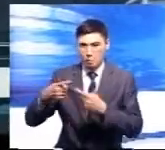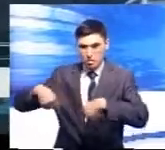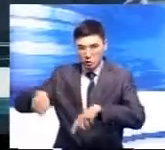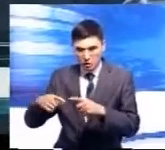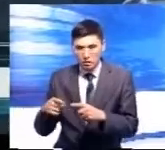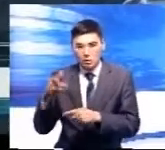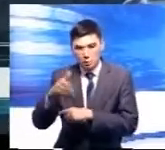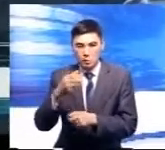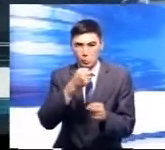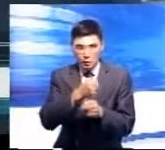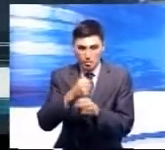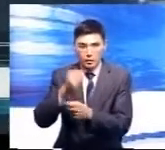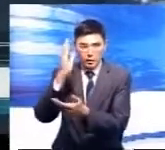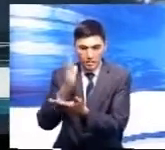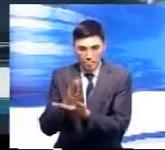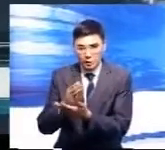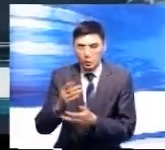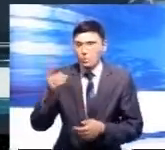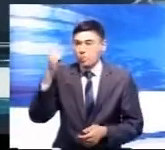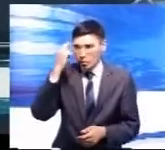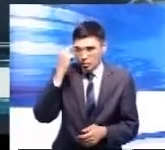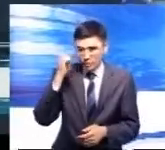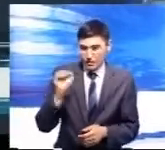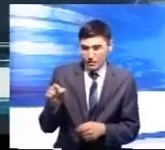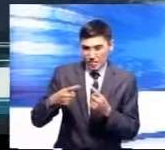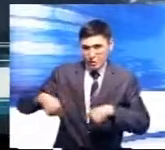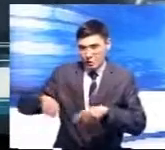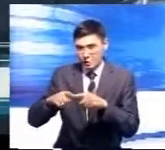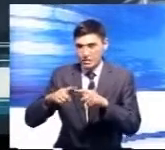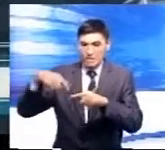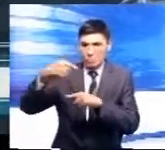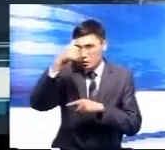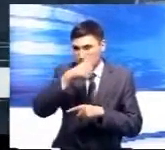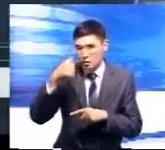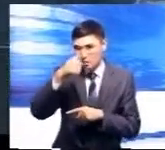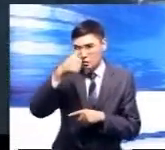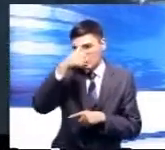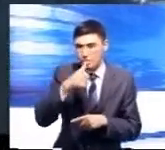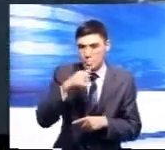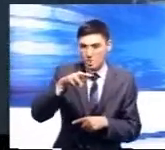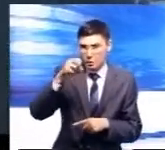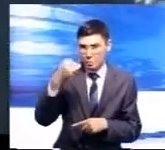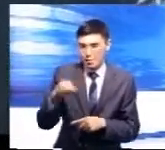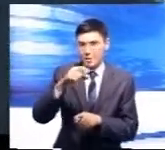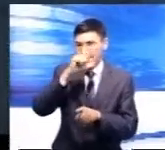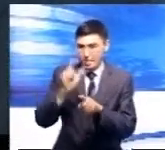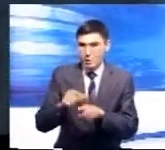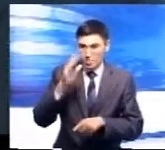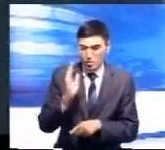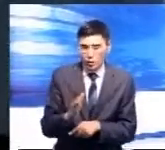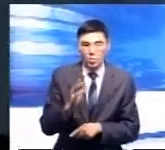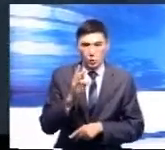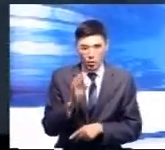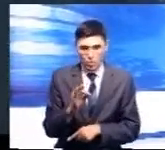ну, думается, что где-то в мае следующего года они выполнят эту программу. Но мы будем осуществлять